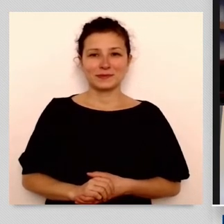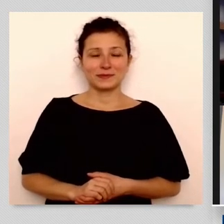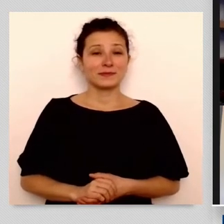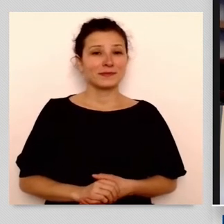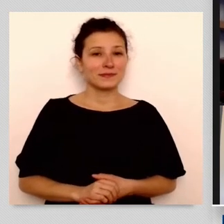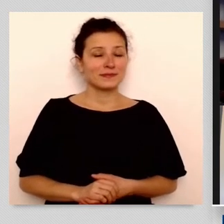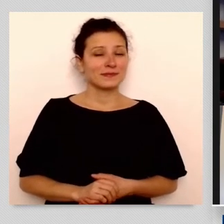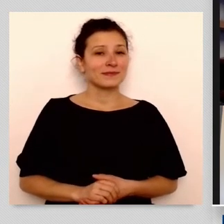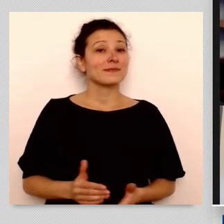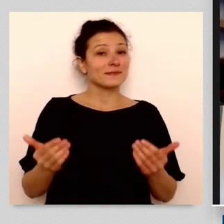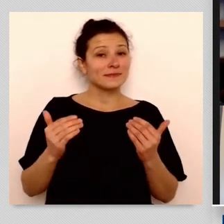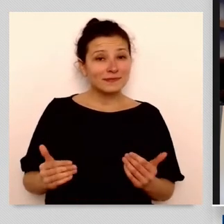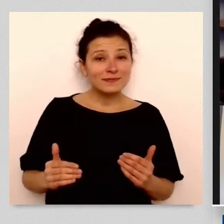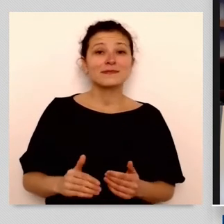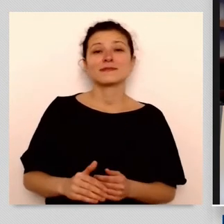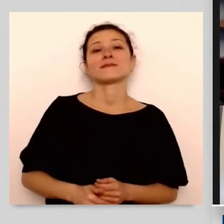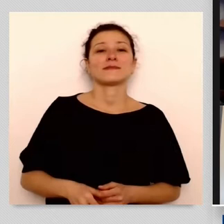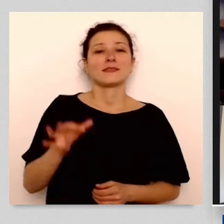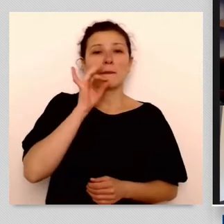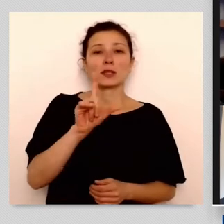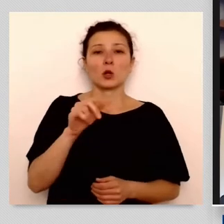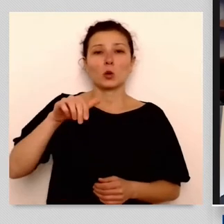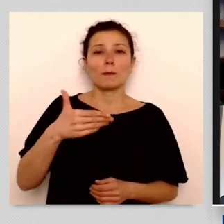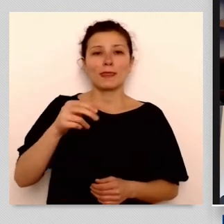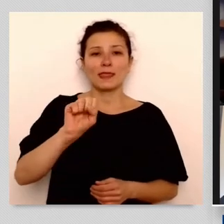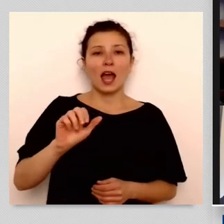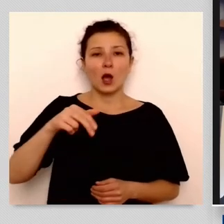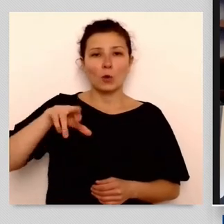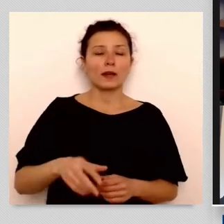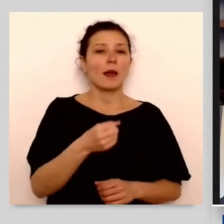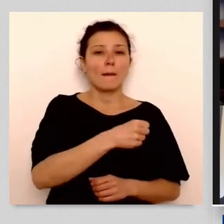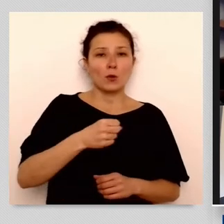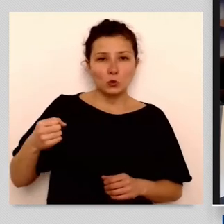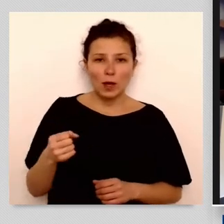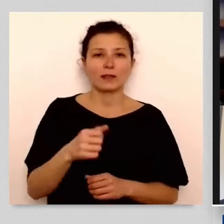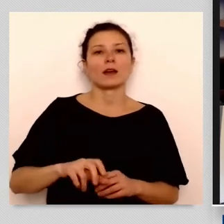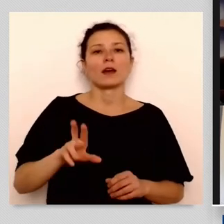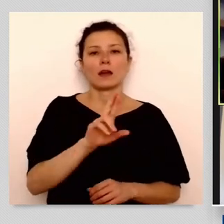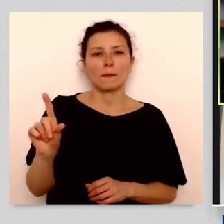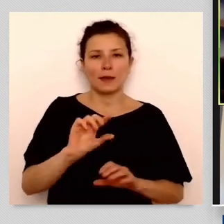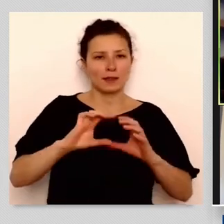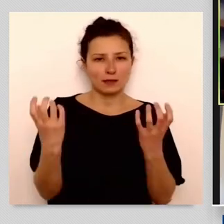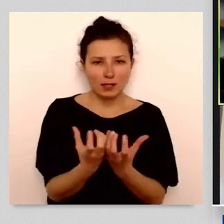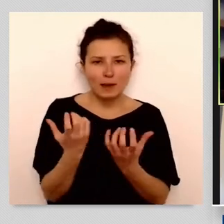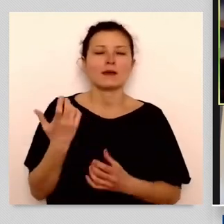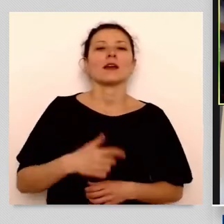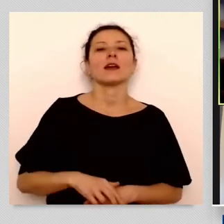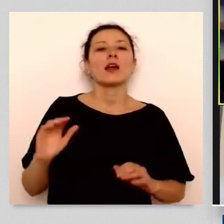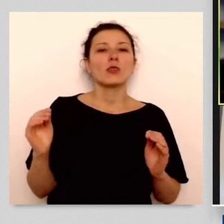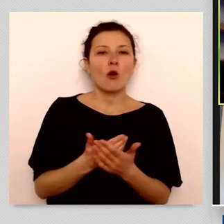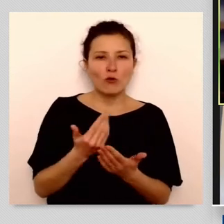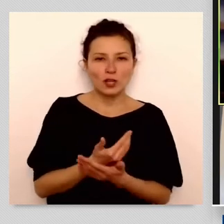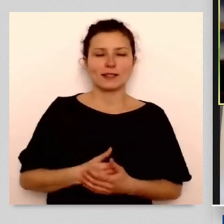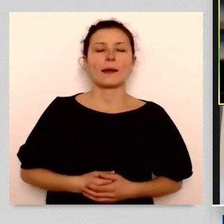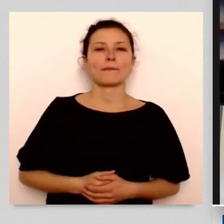Jest pani Katarzyna Lubnauer, posłanka na Sejm Rzeczypospolitej, Nowoczesna. Dzień dobry. Dzień dobry.